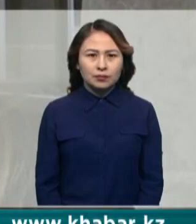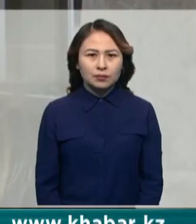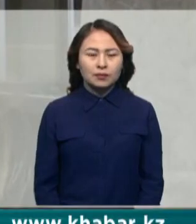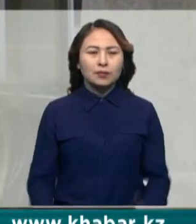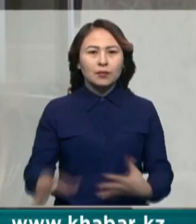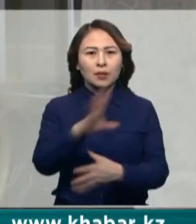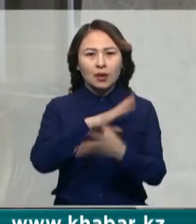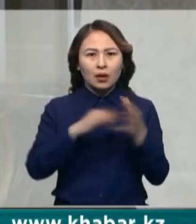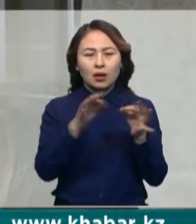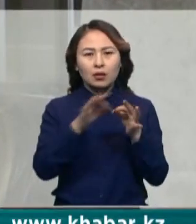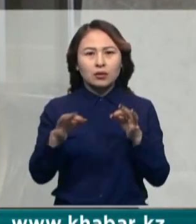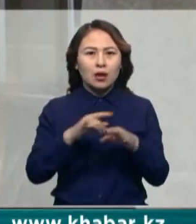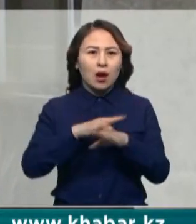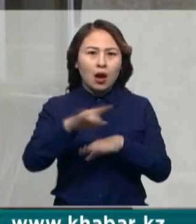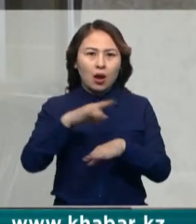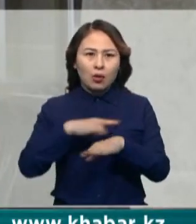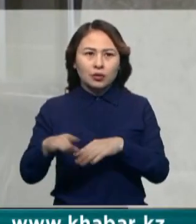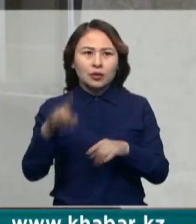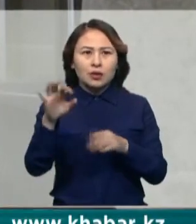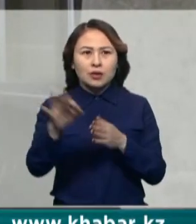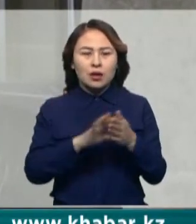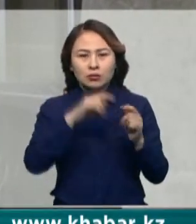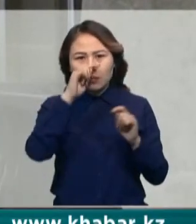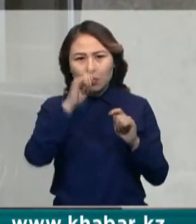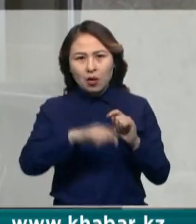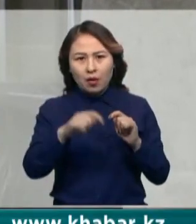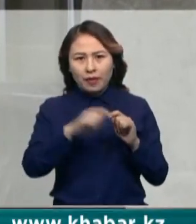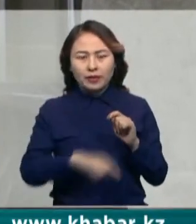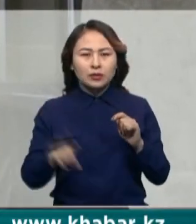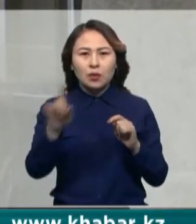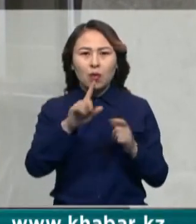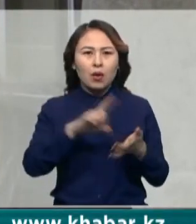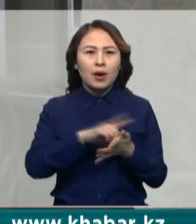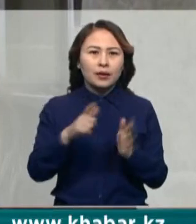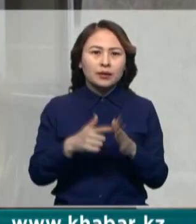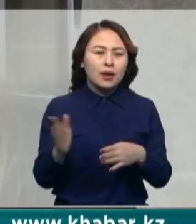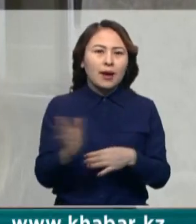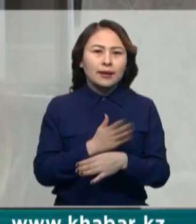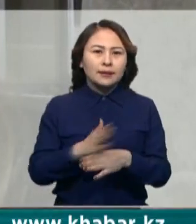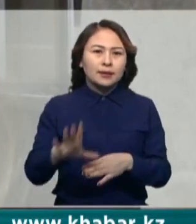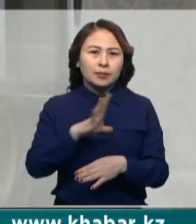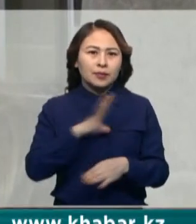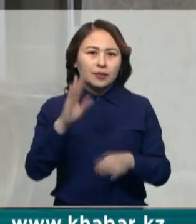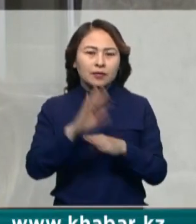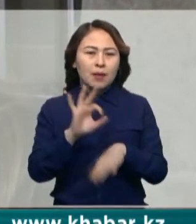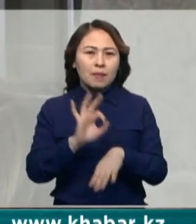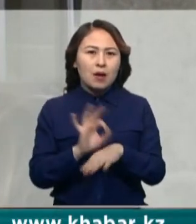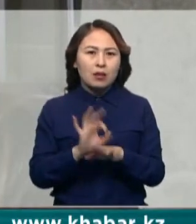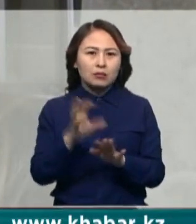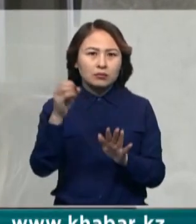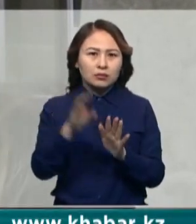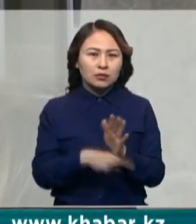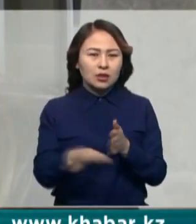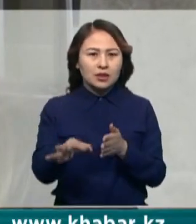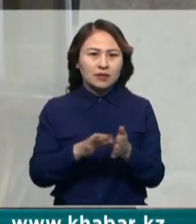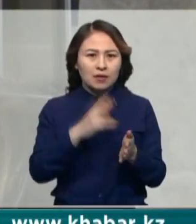Барлық елдерде әуежай ішінде жолаушыларды жіті тексеріп жатыр. Жедел жәрдем бөлімдеріне де ерекше мән береміз. Өйткені ауру симптомдары байқалған